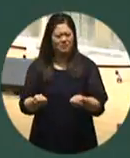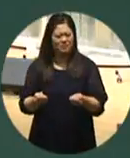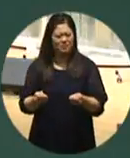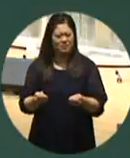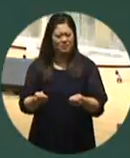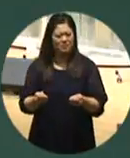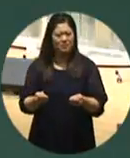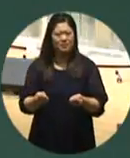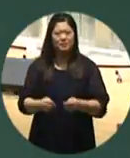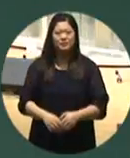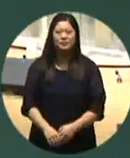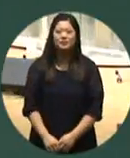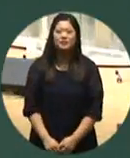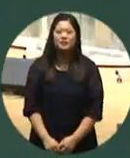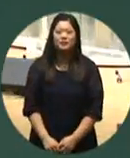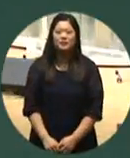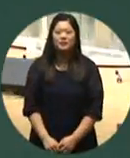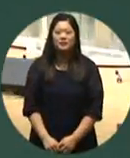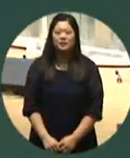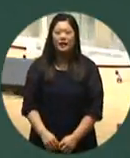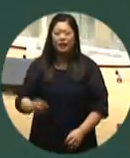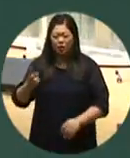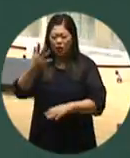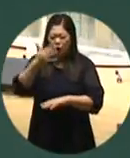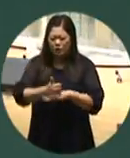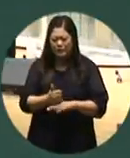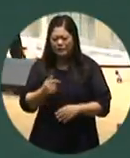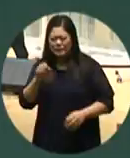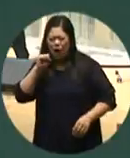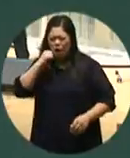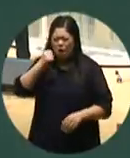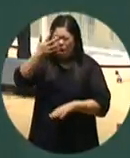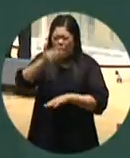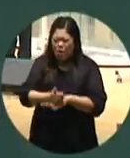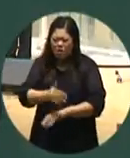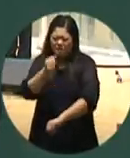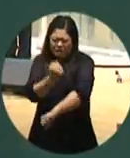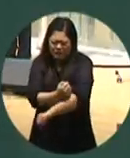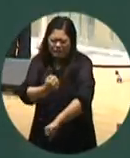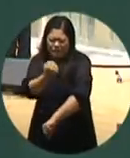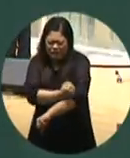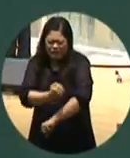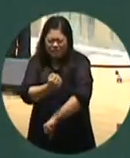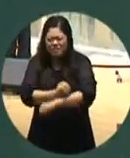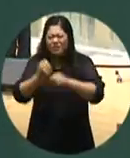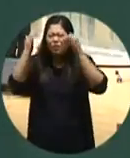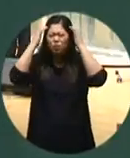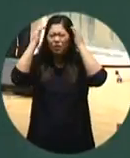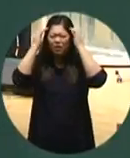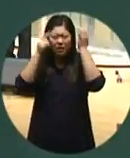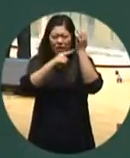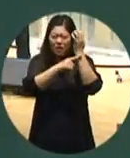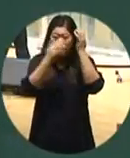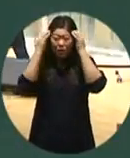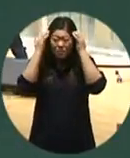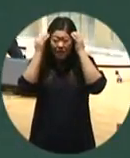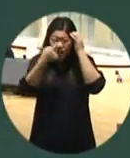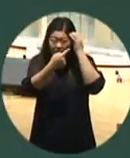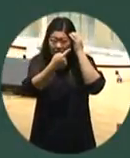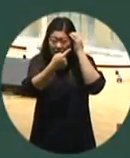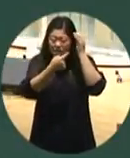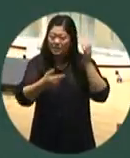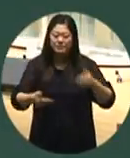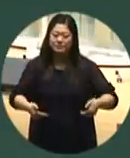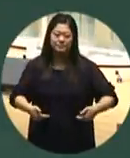어리다 보니까 자꾸 이렇게 몸부림치게 되죠. And because they're having a hard time, you can see they're struggling. 그럴 필요도 없다. But there's no need for that.